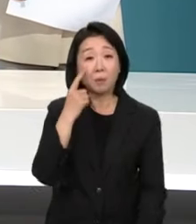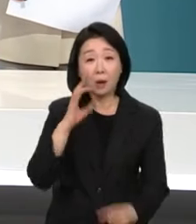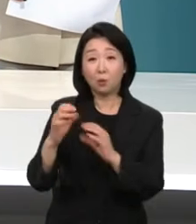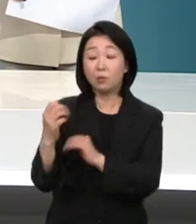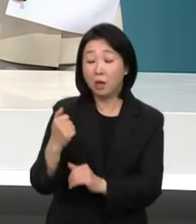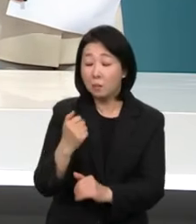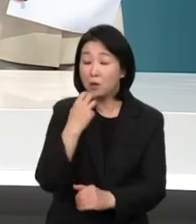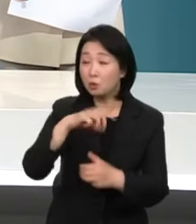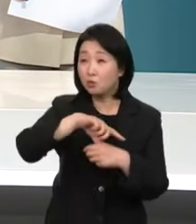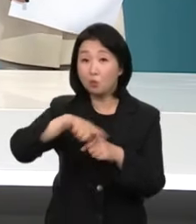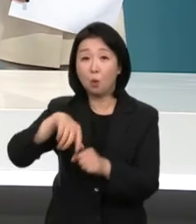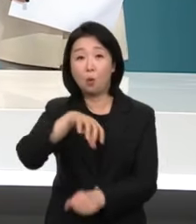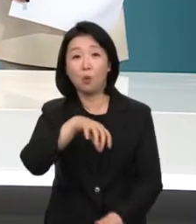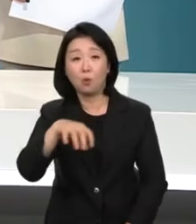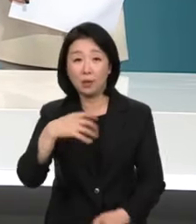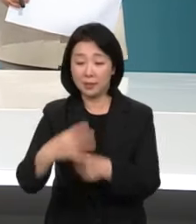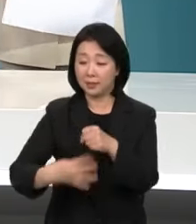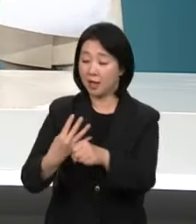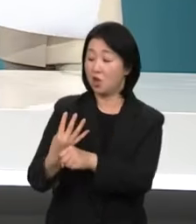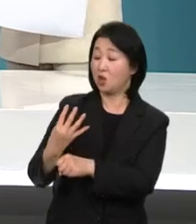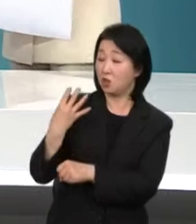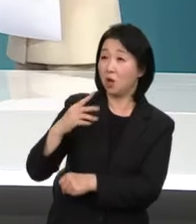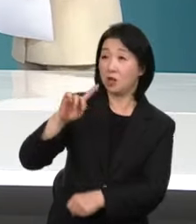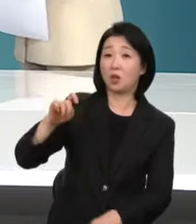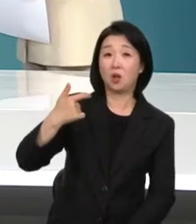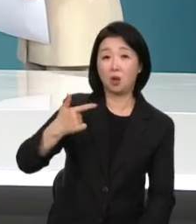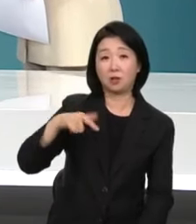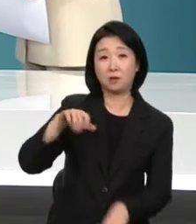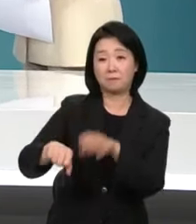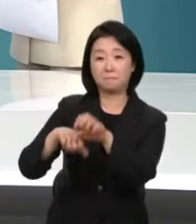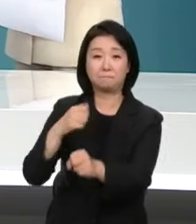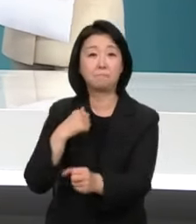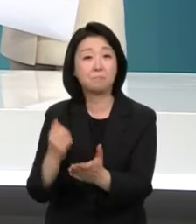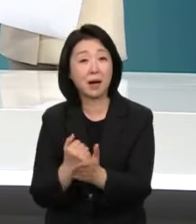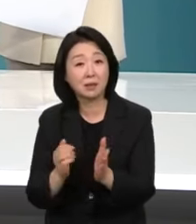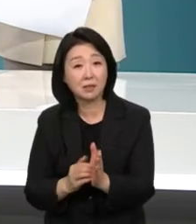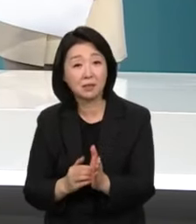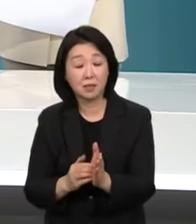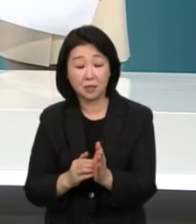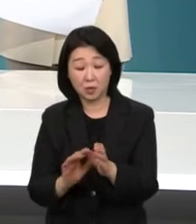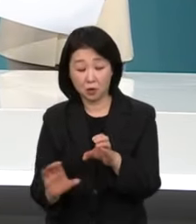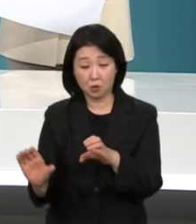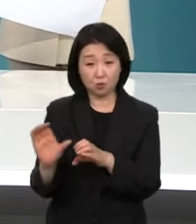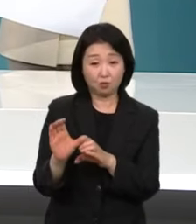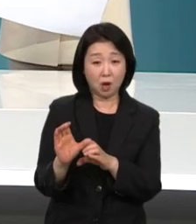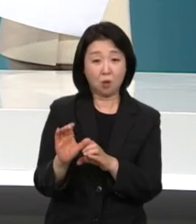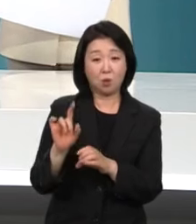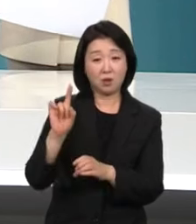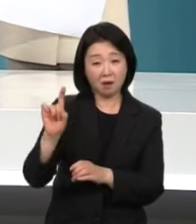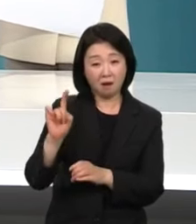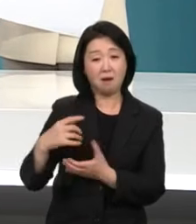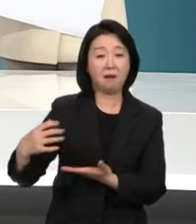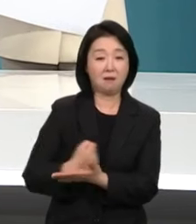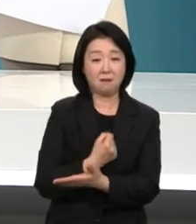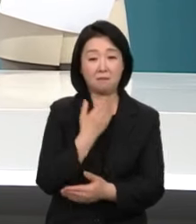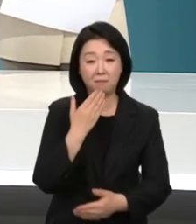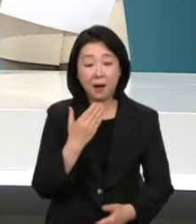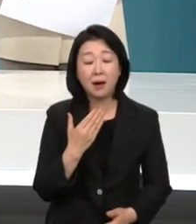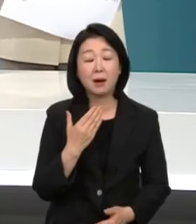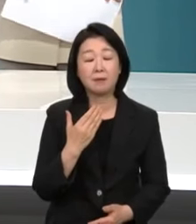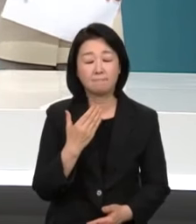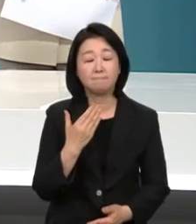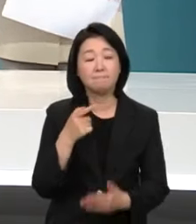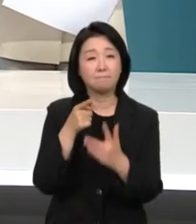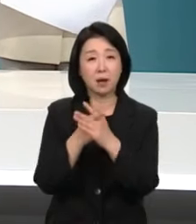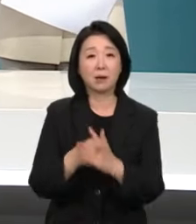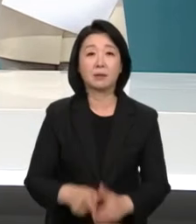국민의힘은 수도권에서 이 4년 전 총선에서 16석을 얻었는데 이 10석도 추가가 될 수 있다 이렇게